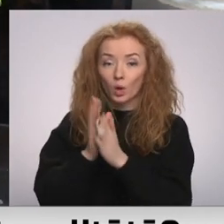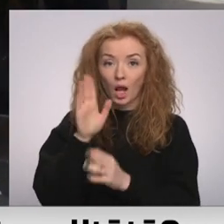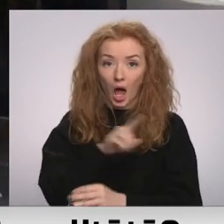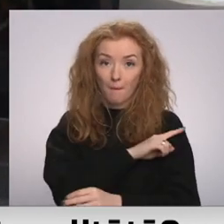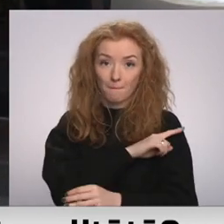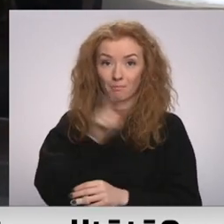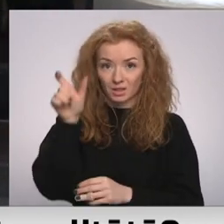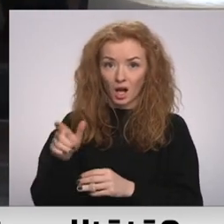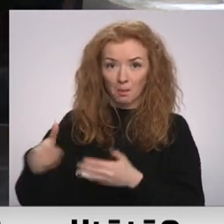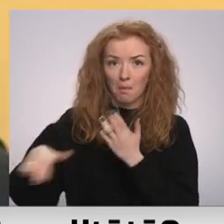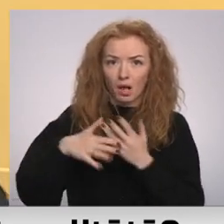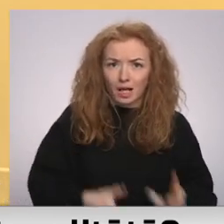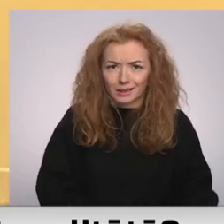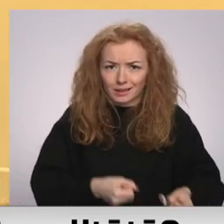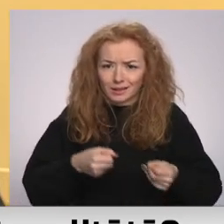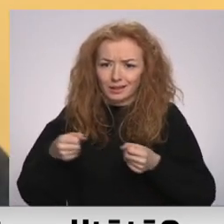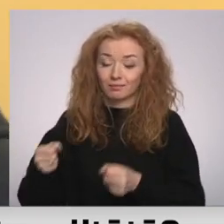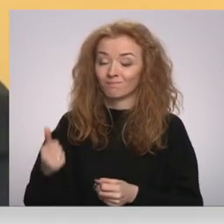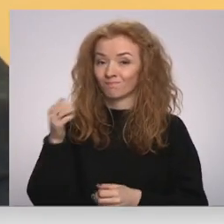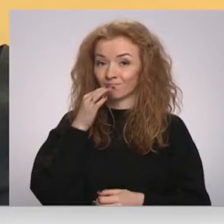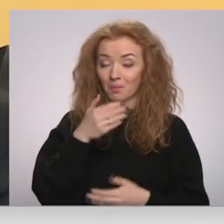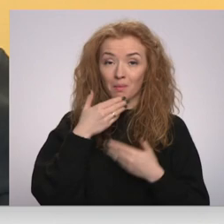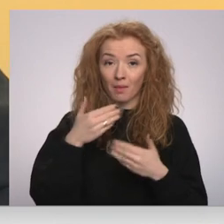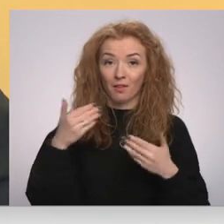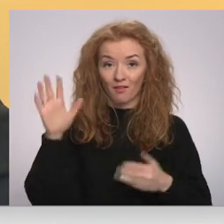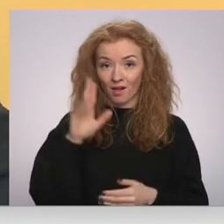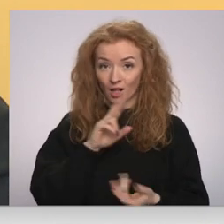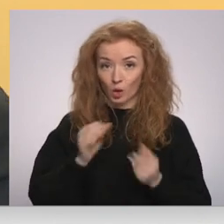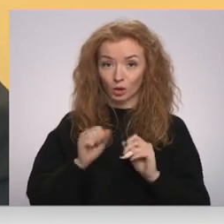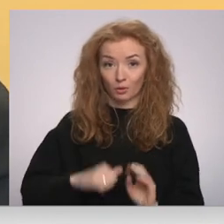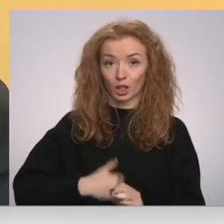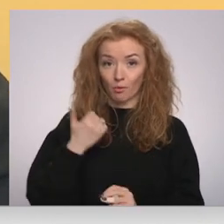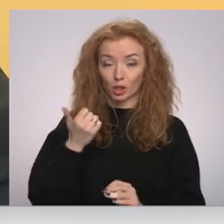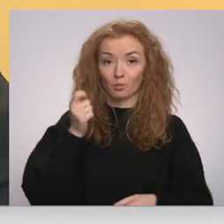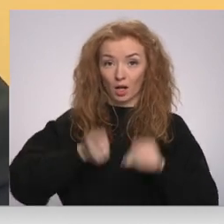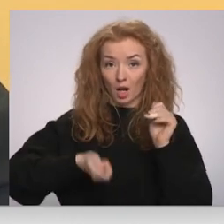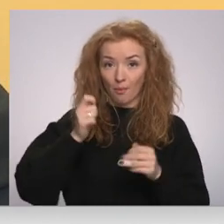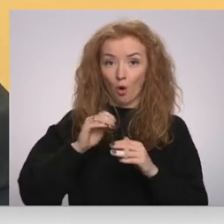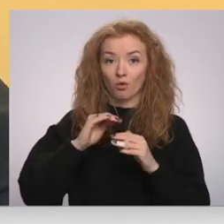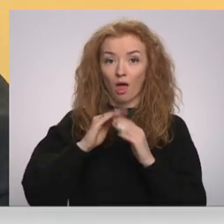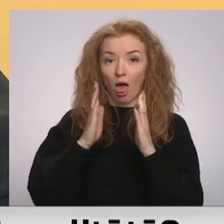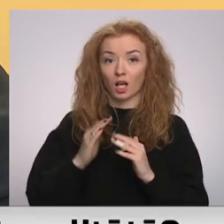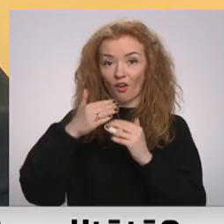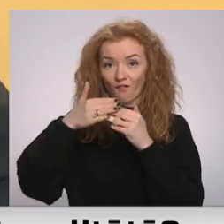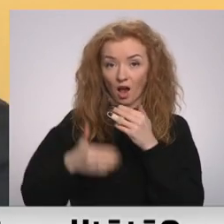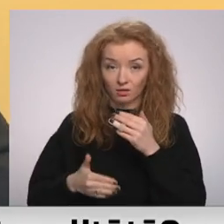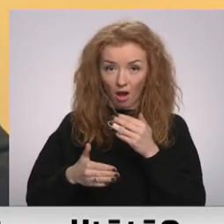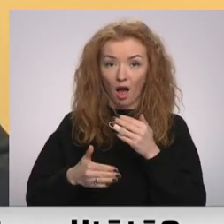darbinieki uznes pa kāpnēm. Pateicoties tam, ka valsts nekustamie īpašumi mums izremontēja fasādi, 2 gadu laikā